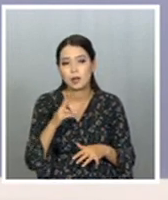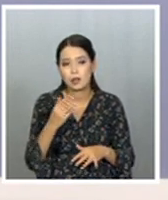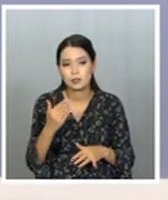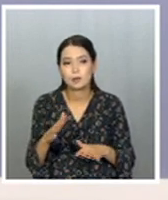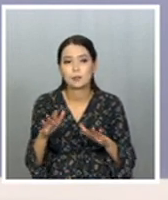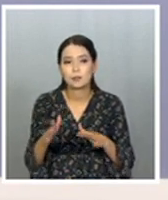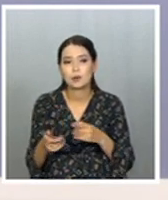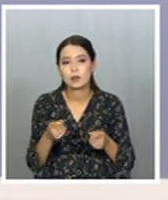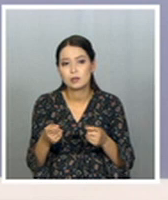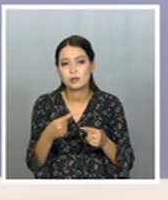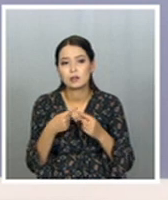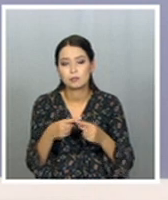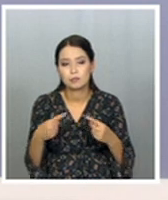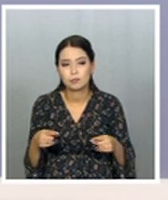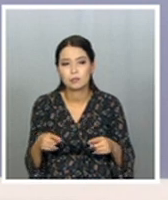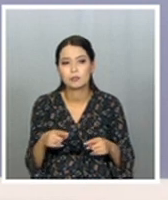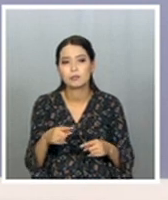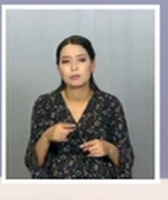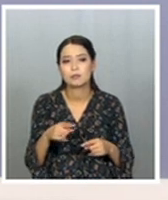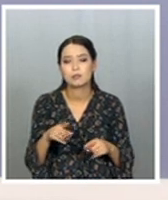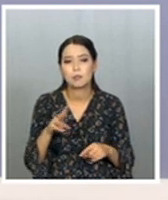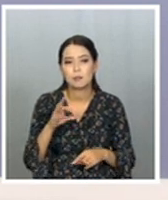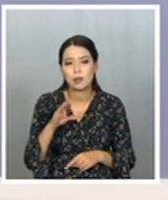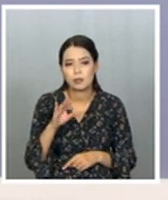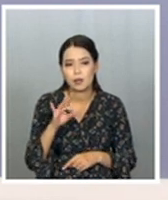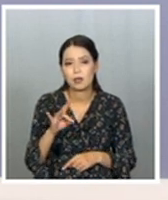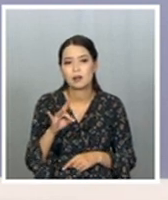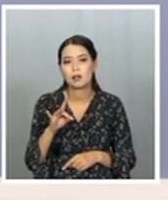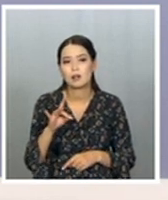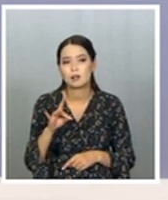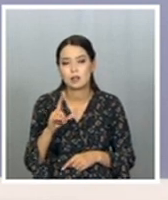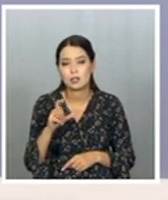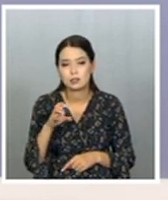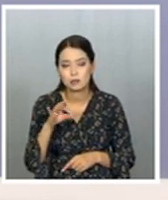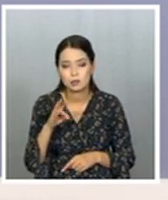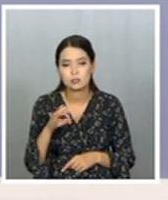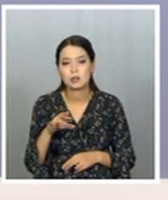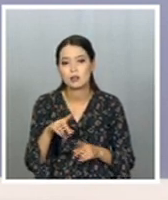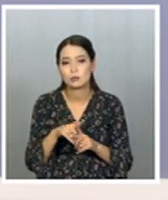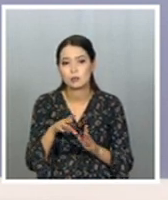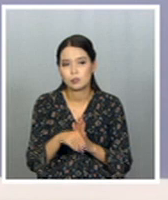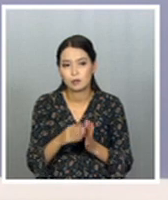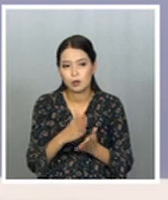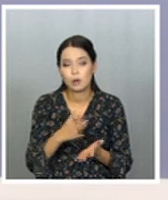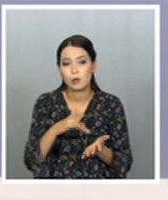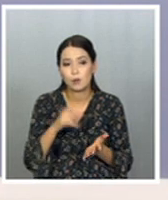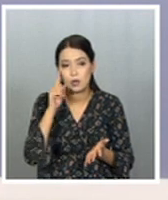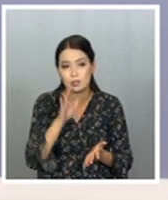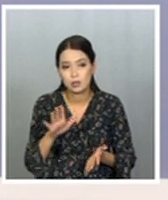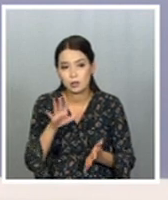басқа латыштар, литвалықтар, мадиярлар және эстондықтар жатты. Ал Орта Азиялық ұлт